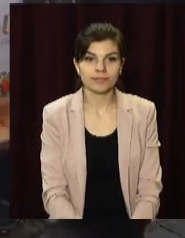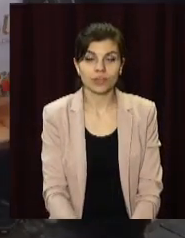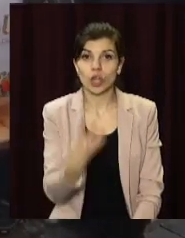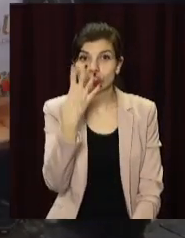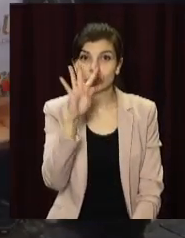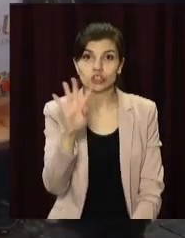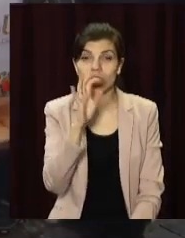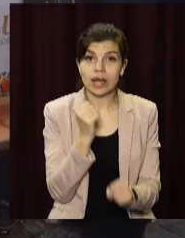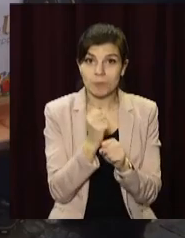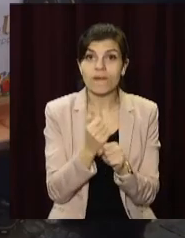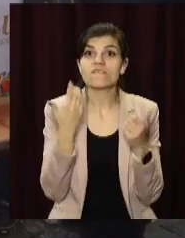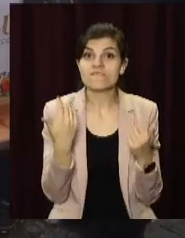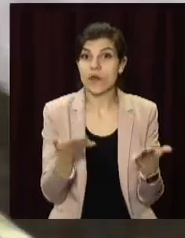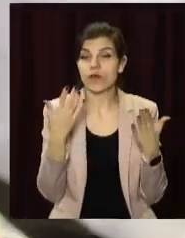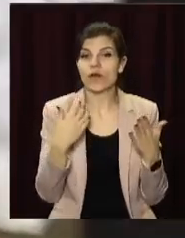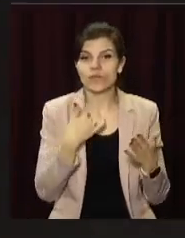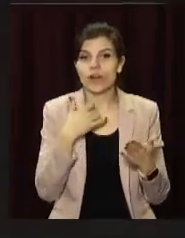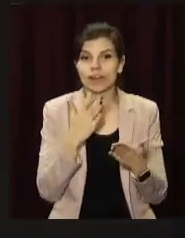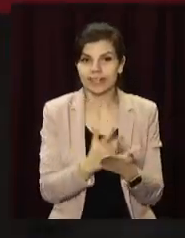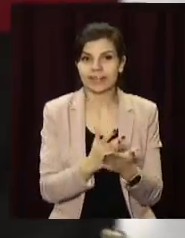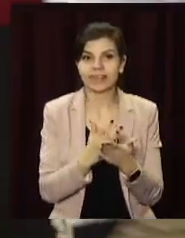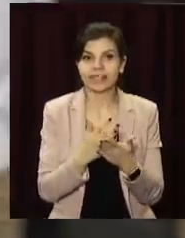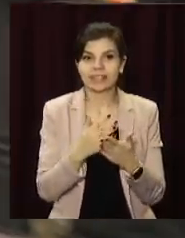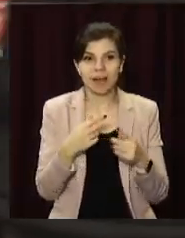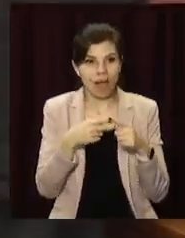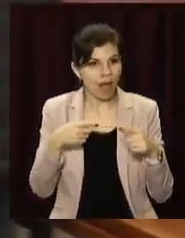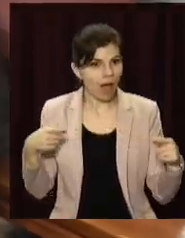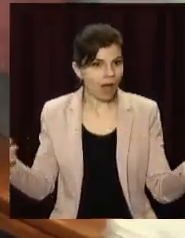4 години роботи і ось маємо нового млинцевого гіганта. Все це